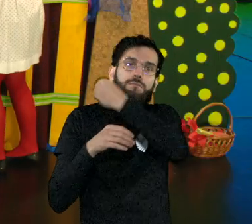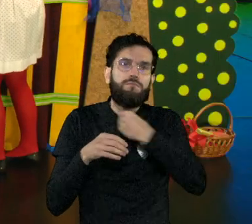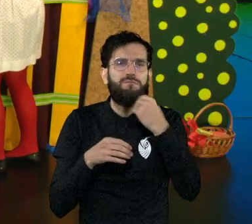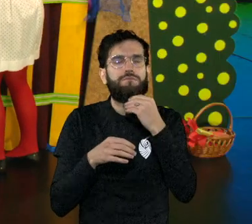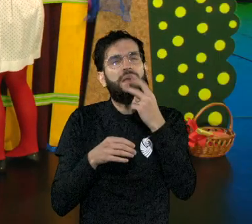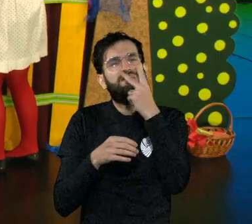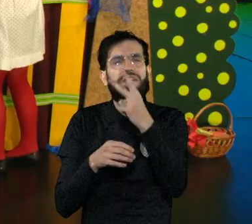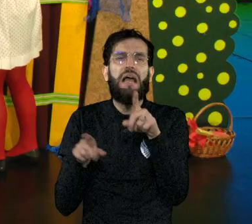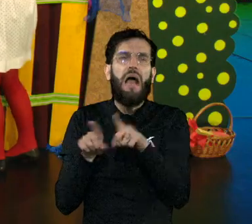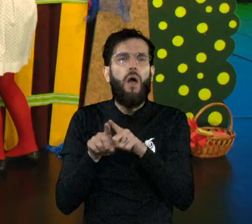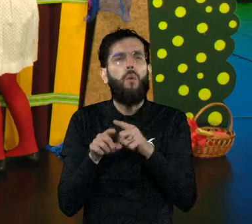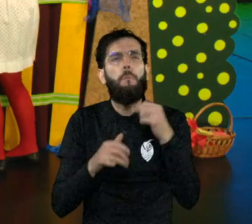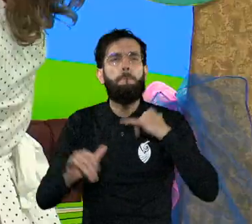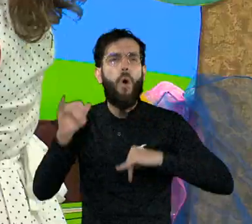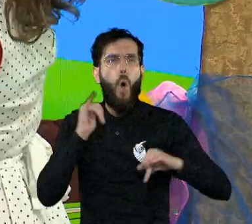Tak, poriadne.